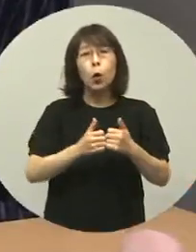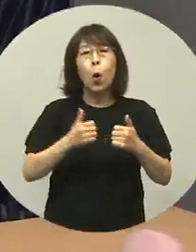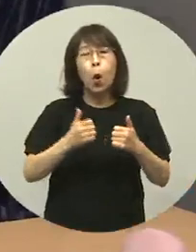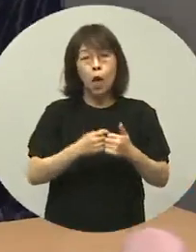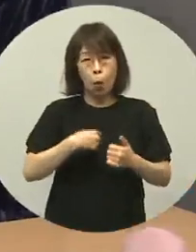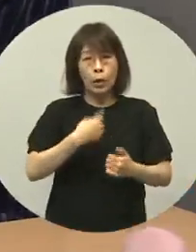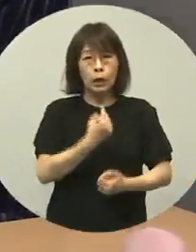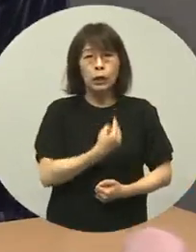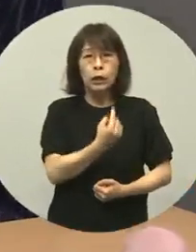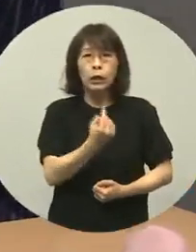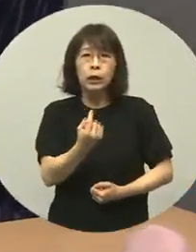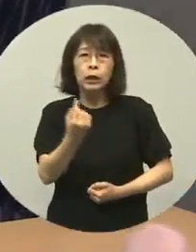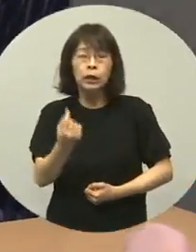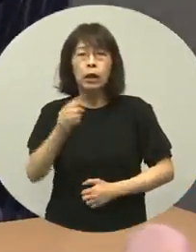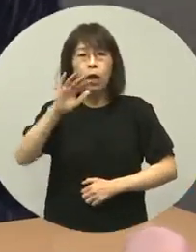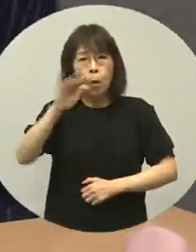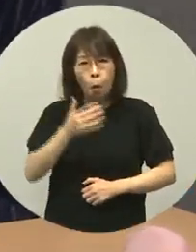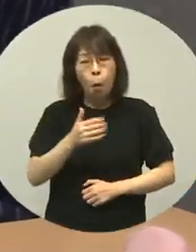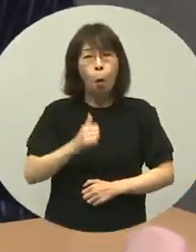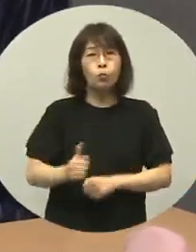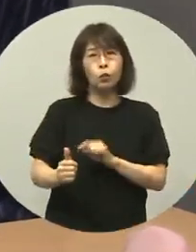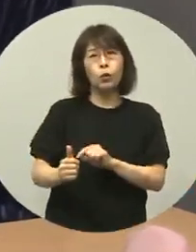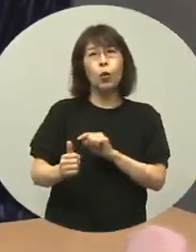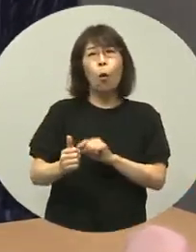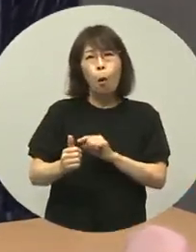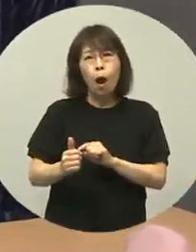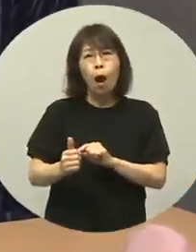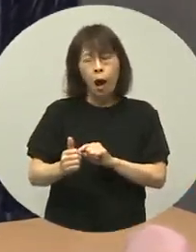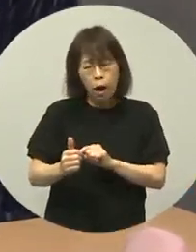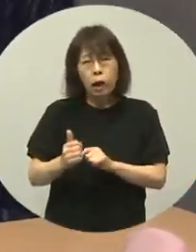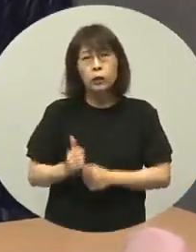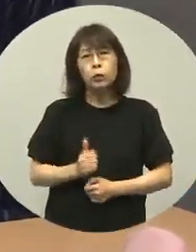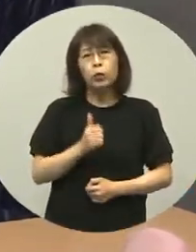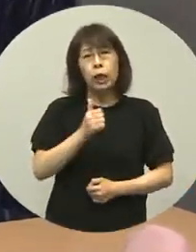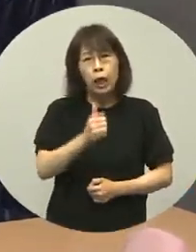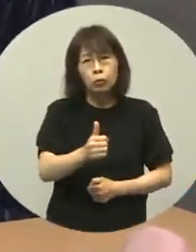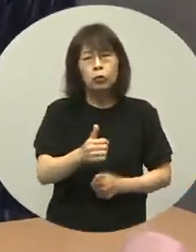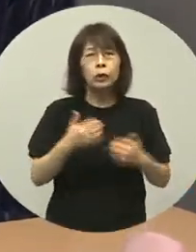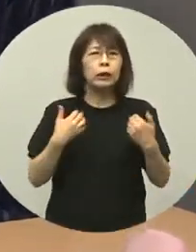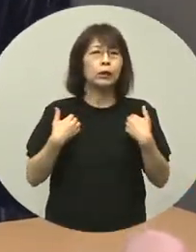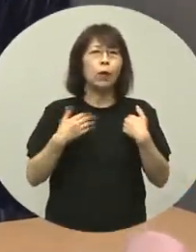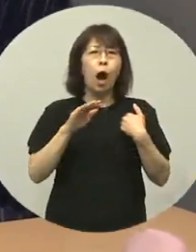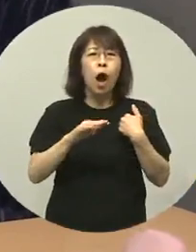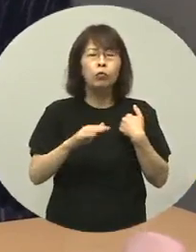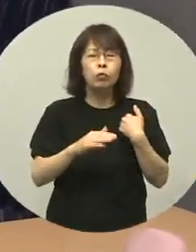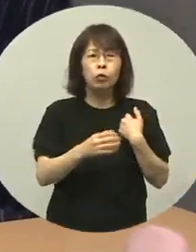っぱり出向いていかないと、こっちから子供が出向いていかないと